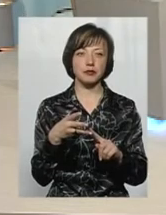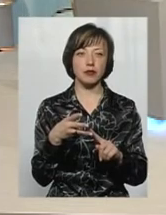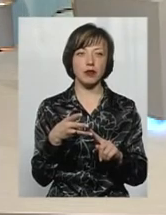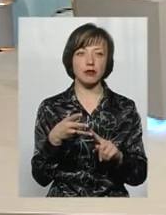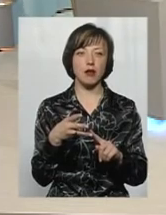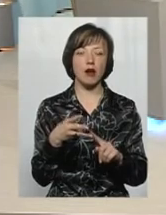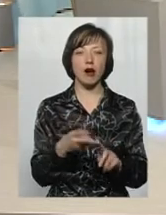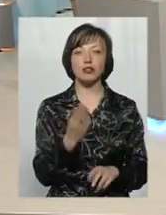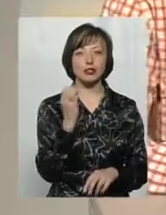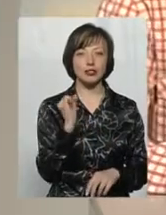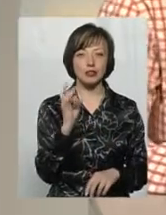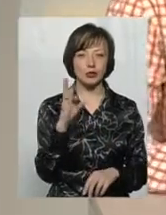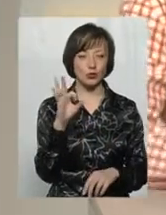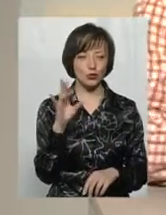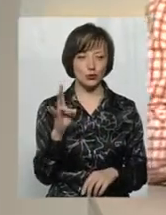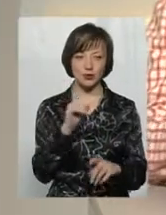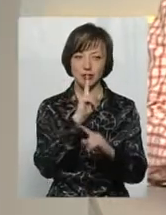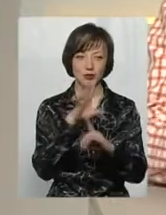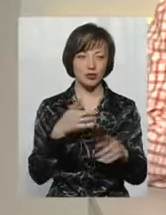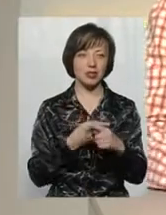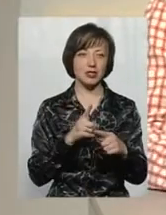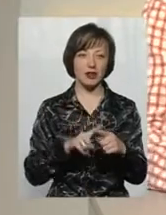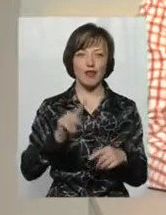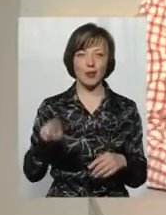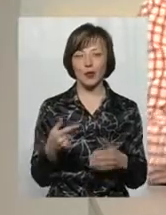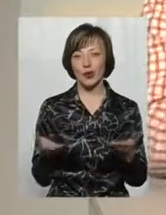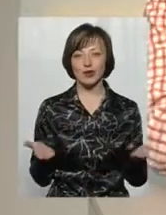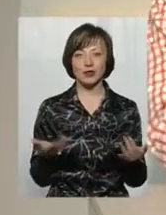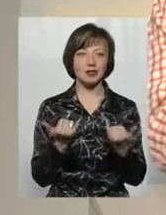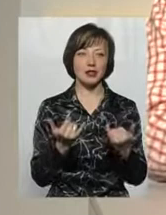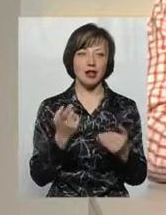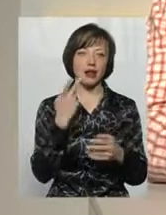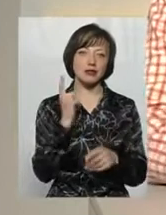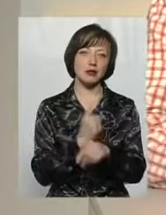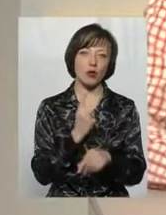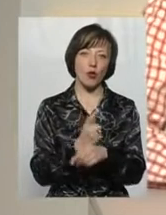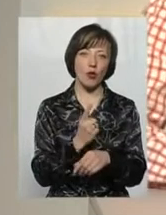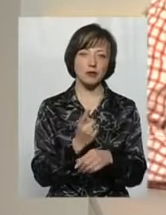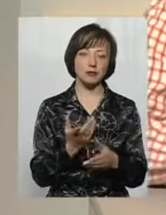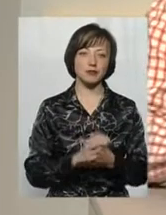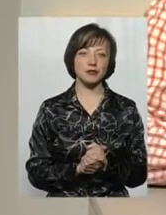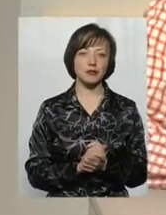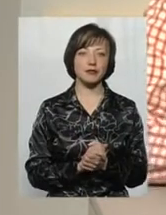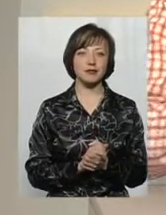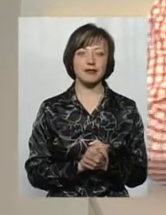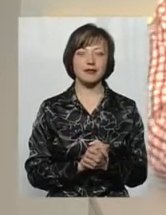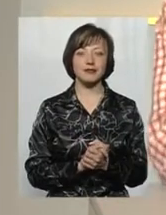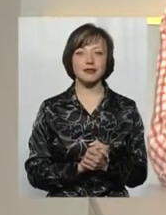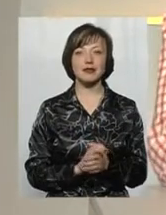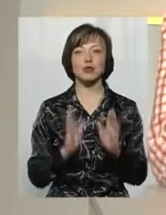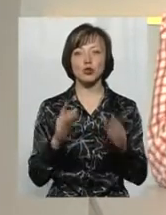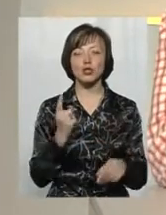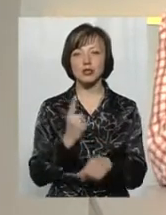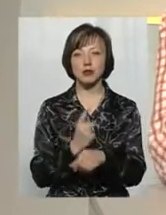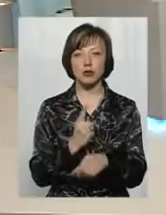Тобто шансону не буде, я так розумію, так. Це буде як вимога. Ну, я не знаю, можливо, ви заборонити там класичну музику, але ні. Я думаю, що якраз мова буде